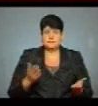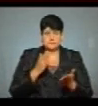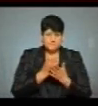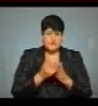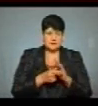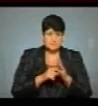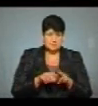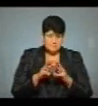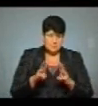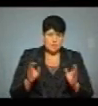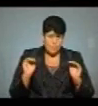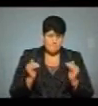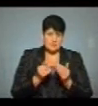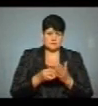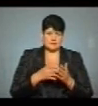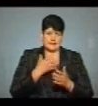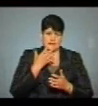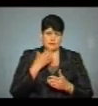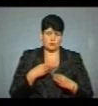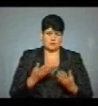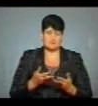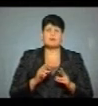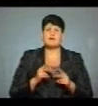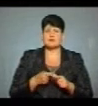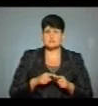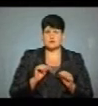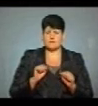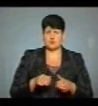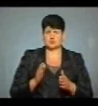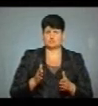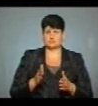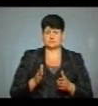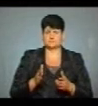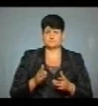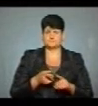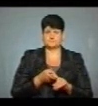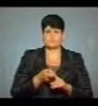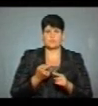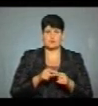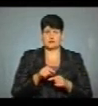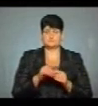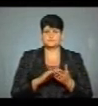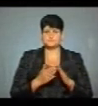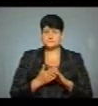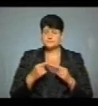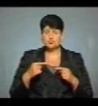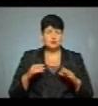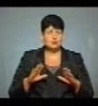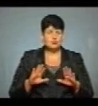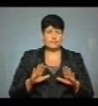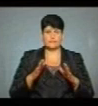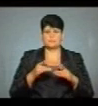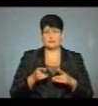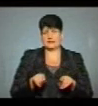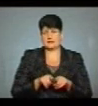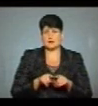Кабмін обмежив тариф на теплопостачання. Скажіть, яким чином це може бути дотичним до цієї ситуації? Тому що в будь-якому випадку ми і